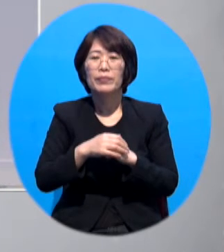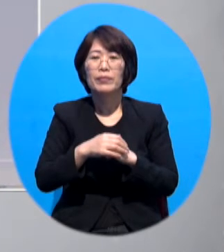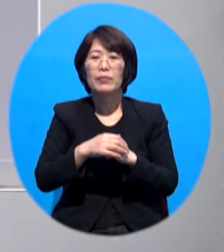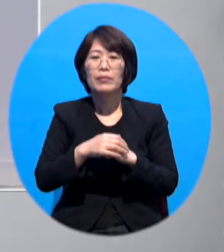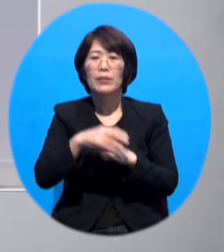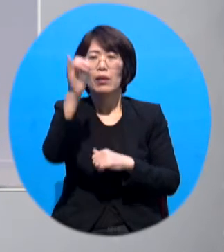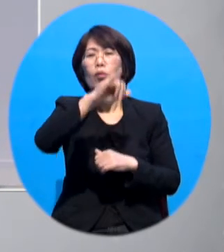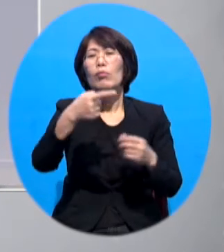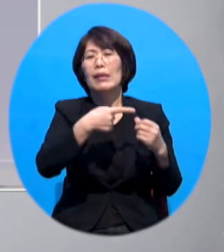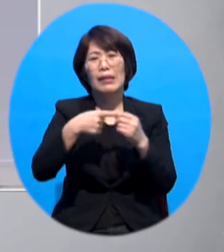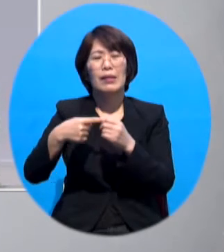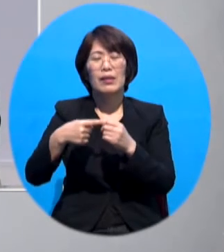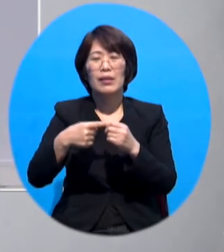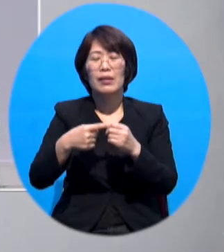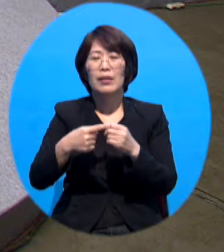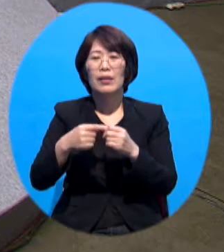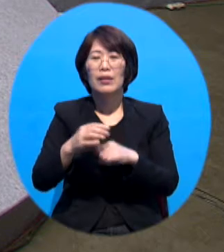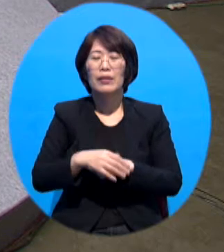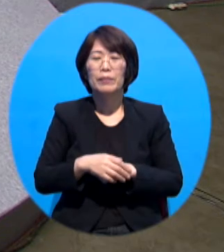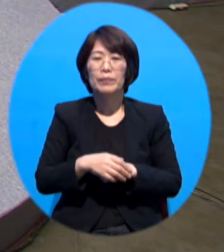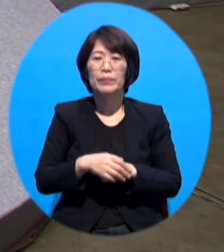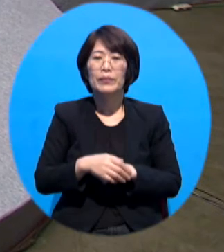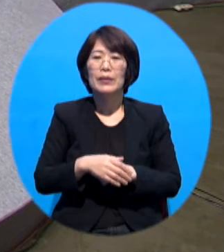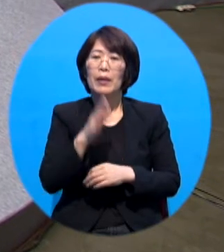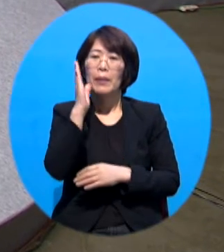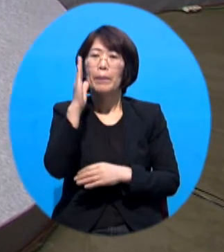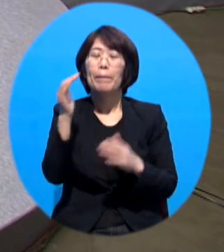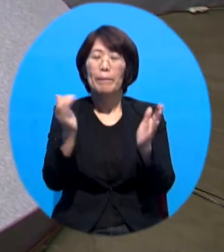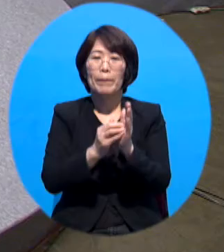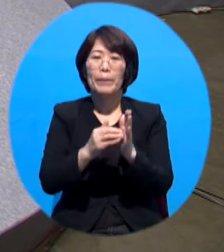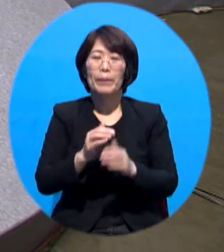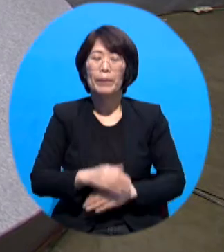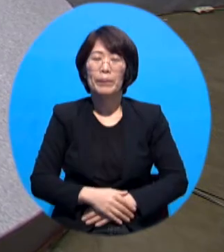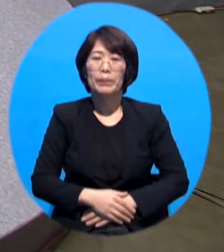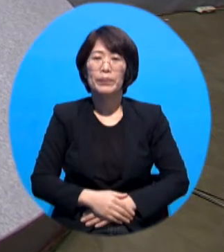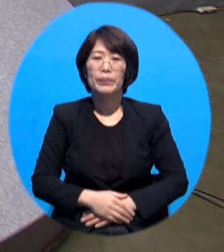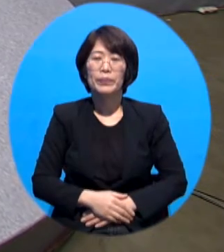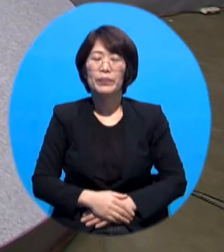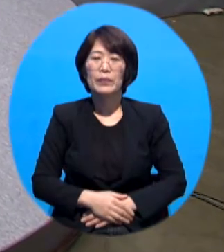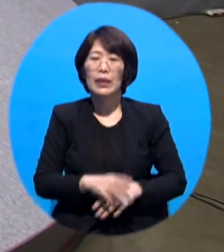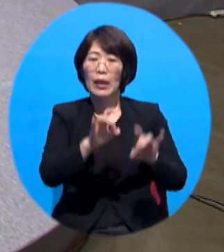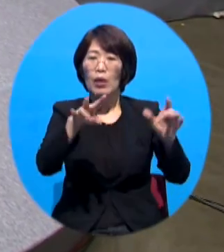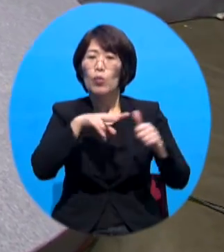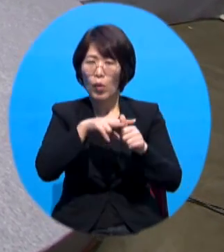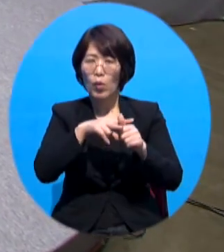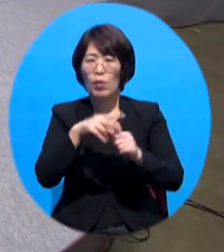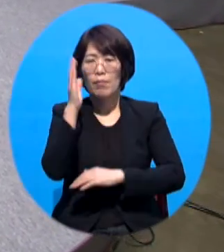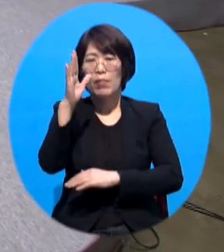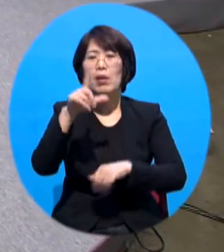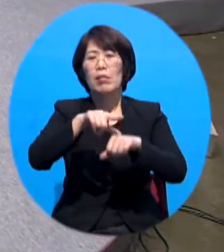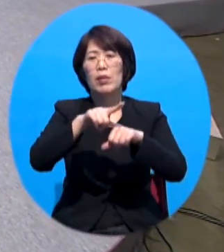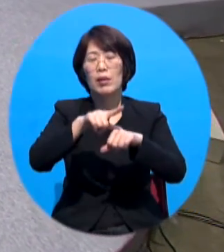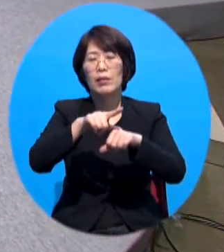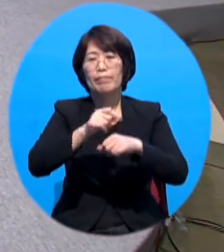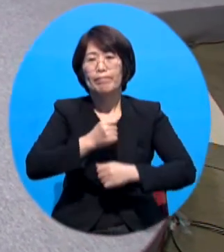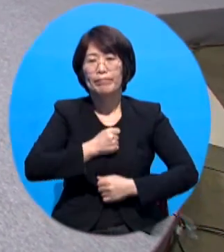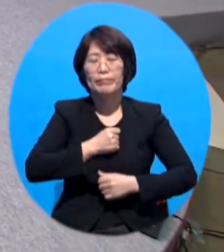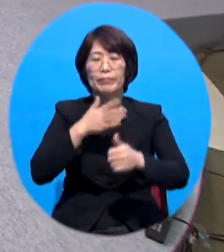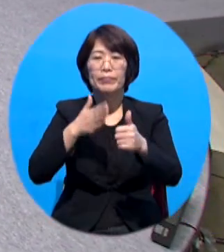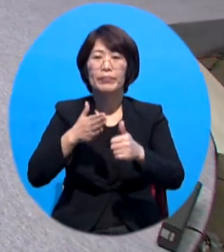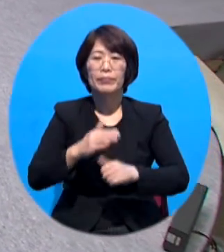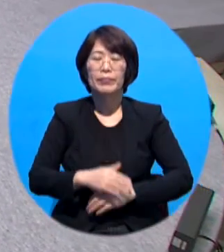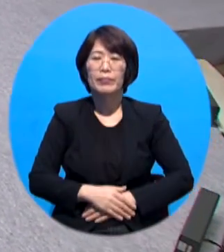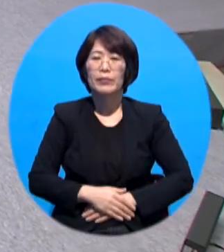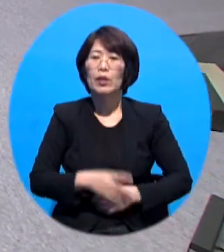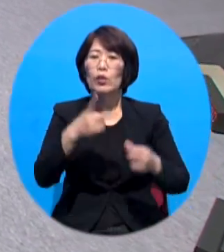전국 1위 이 과당 왜 바로 시간 끝냈습니다 각 후보들은 발언 시간을 반드시 지켜주시기